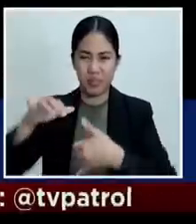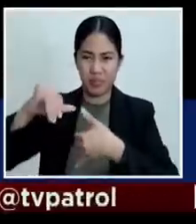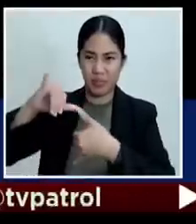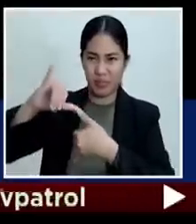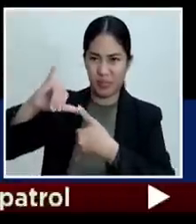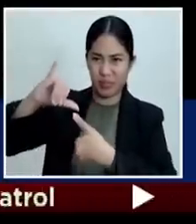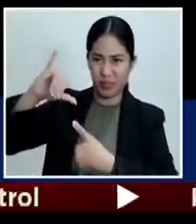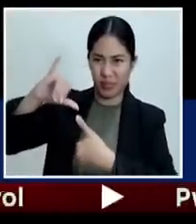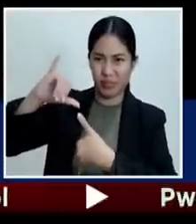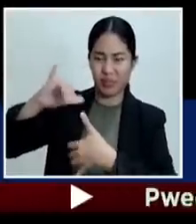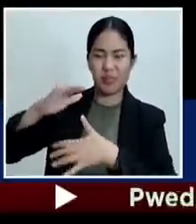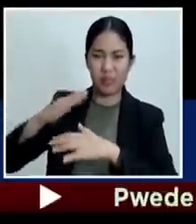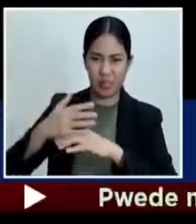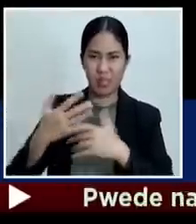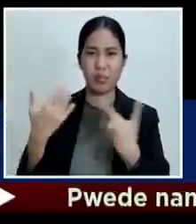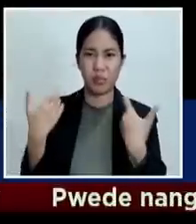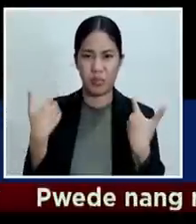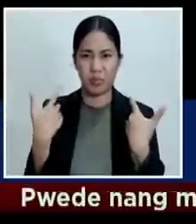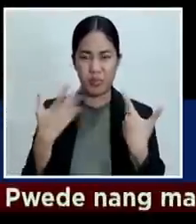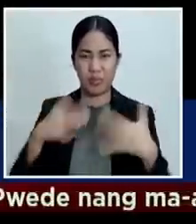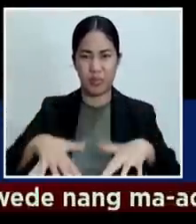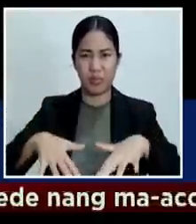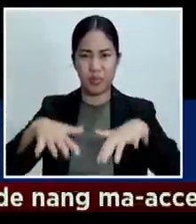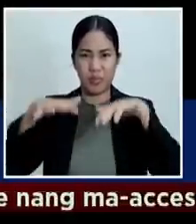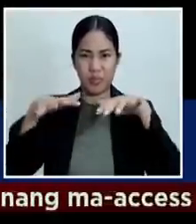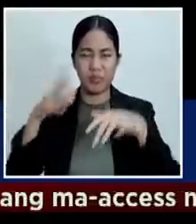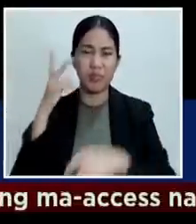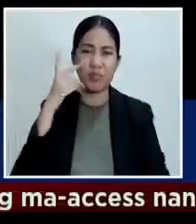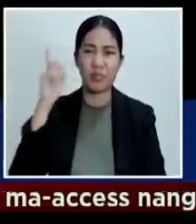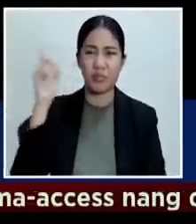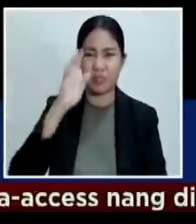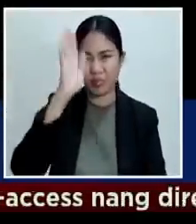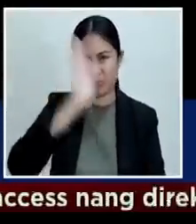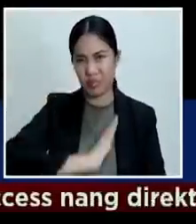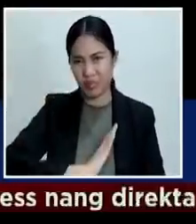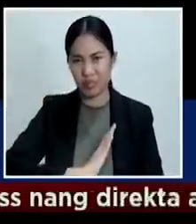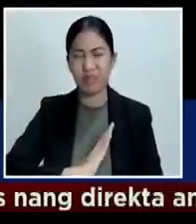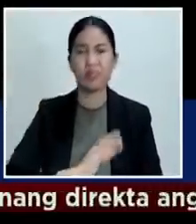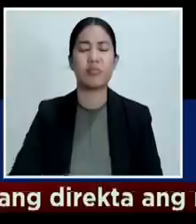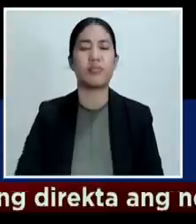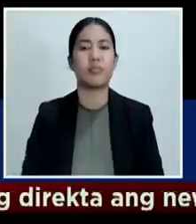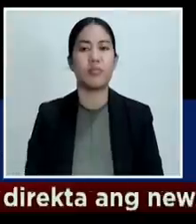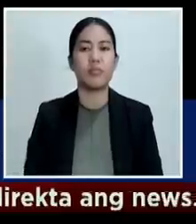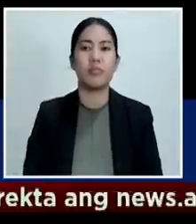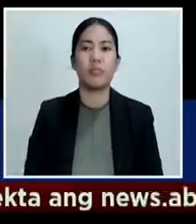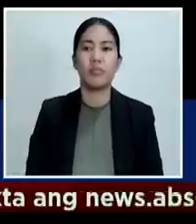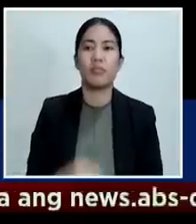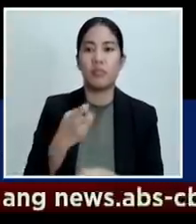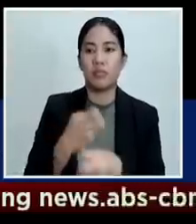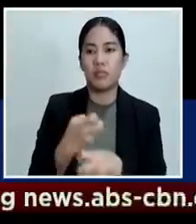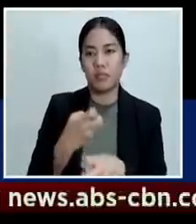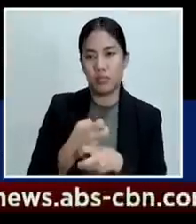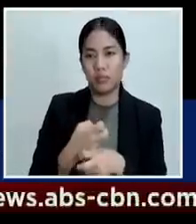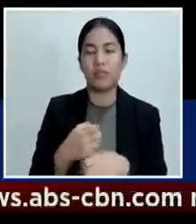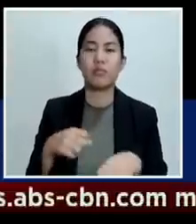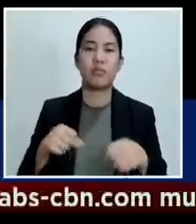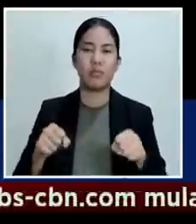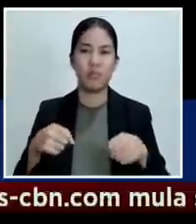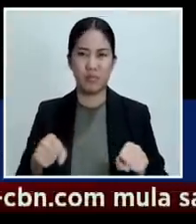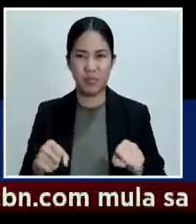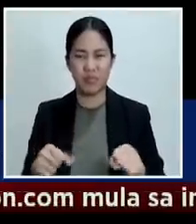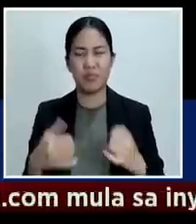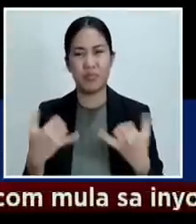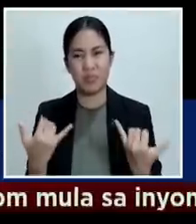Quezon Road na nabalahaw sa mabako at bahang kalsada. At dahil hirap makadaan ang mga motor, dumiskarte ang